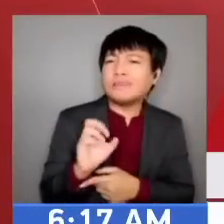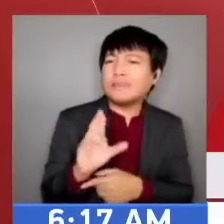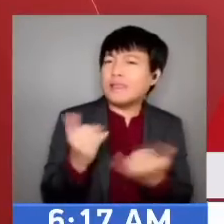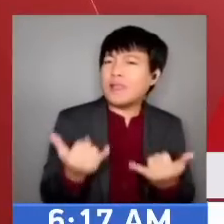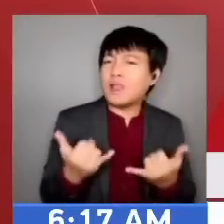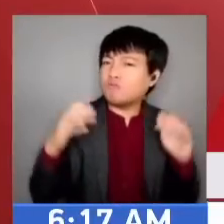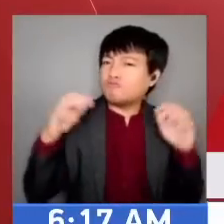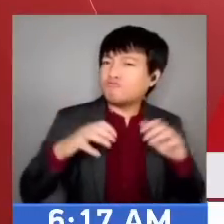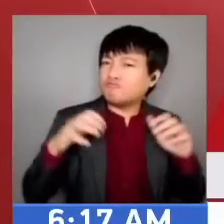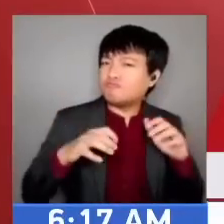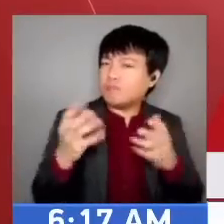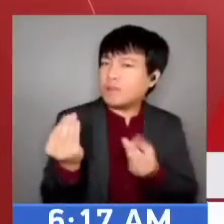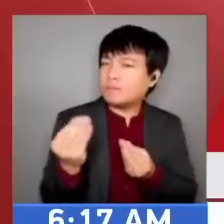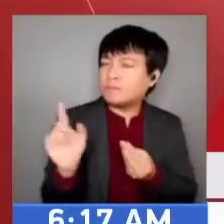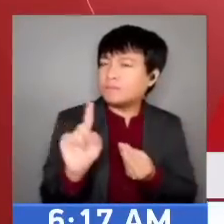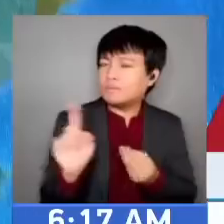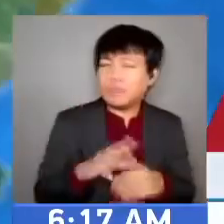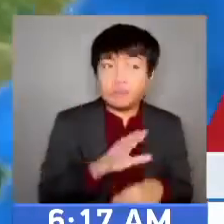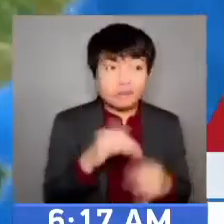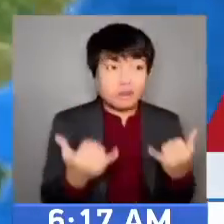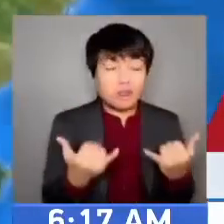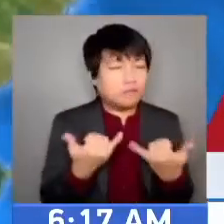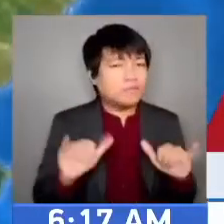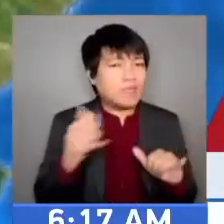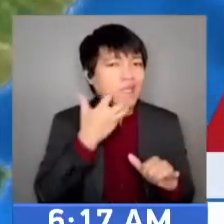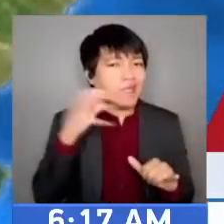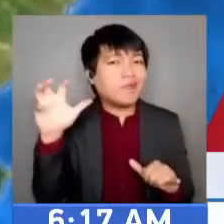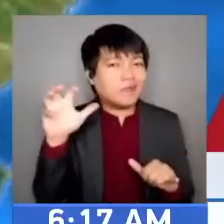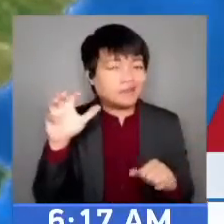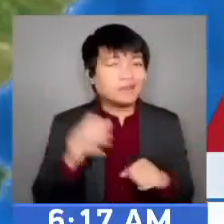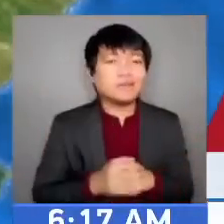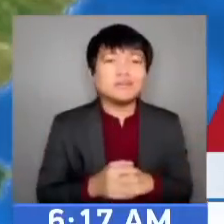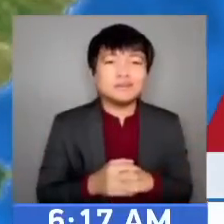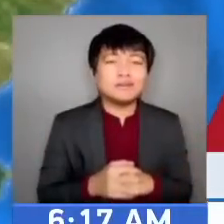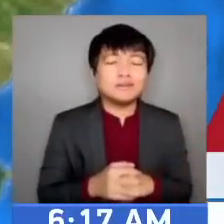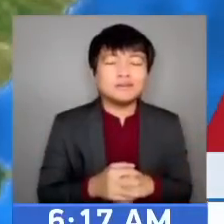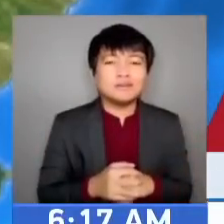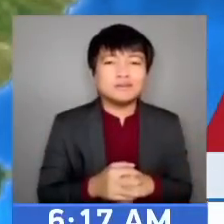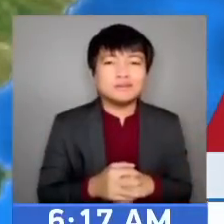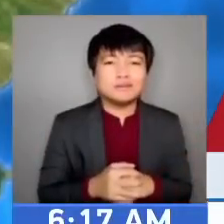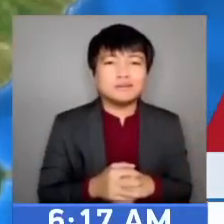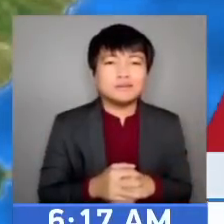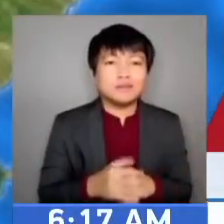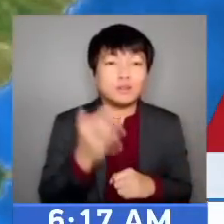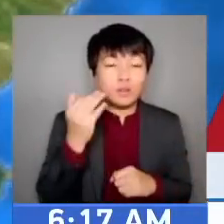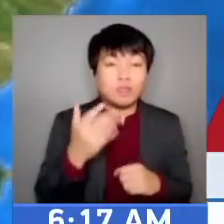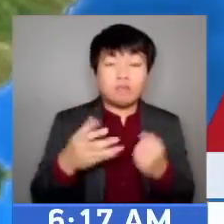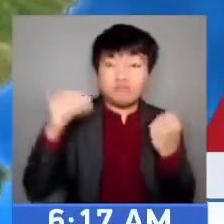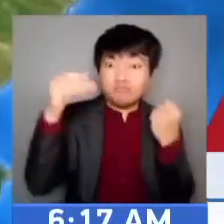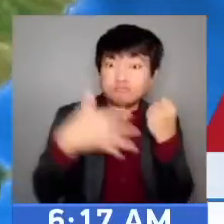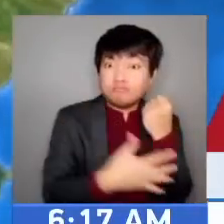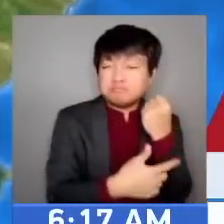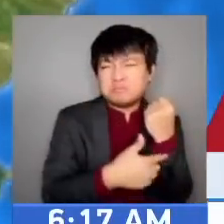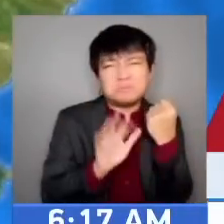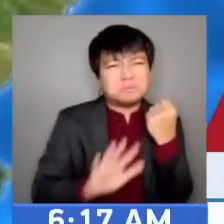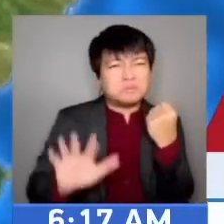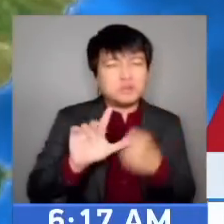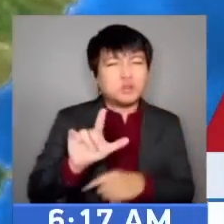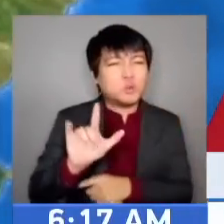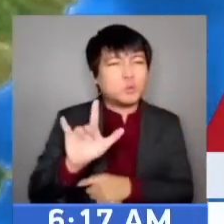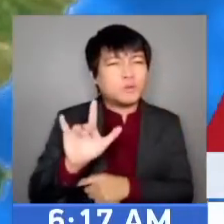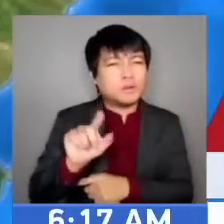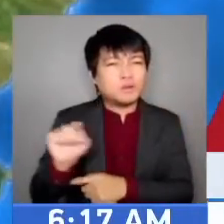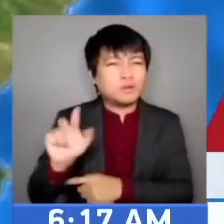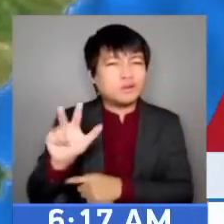o ngayong araw magiging mainit pa rin yung ating inaasang magiging panahon ma agwat nga ng temperatura pwedeng nasa 25 to 34